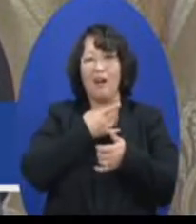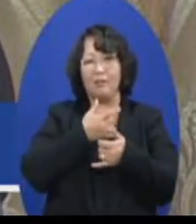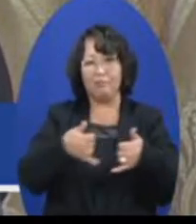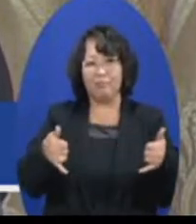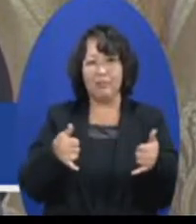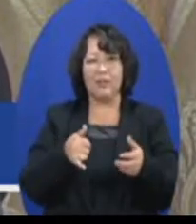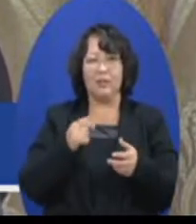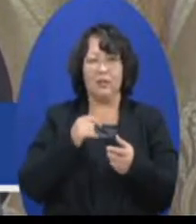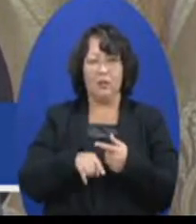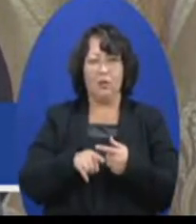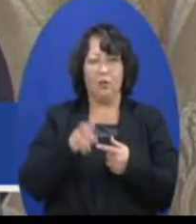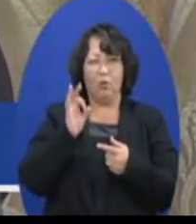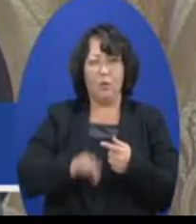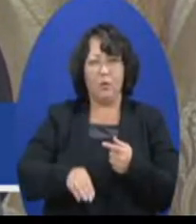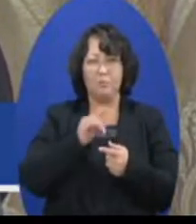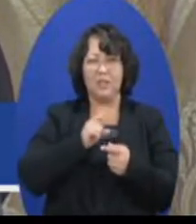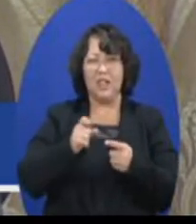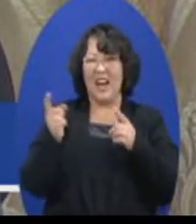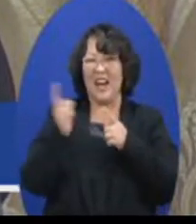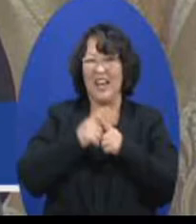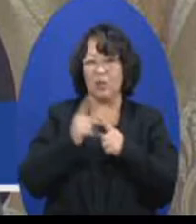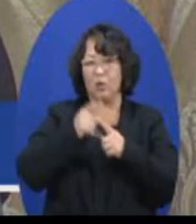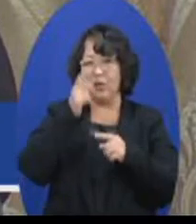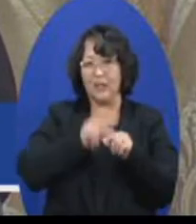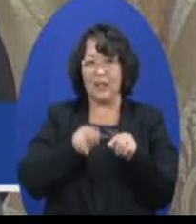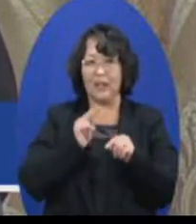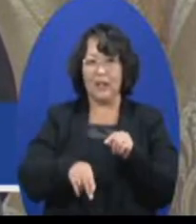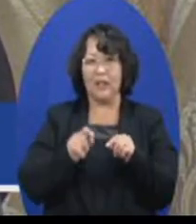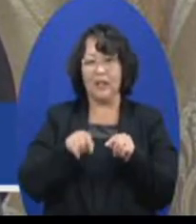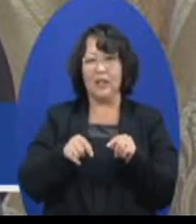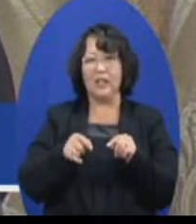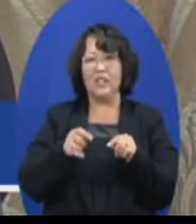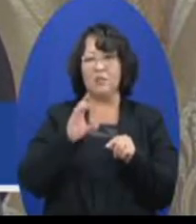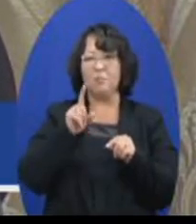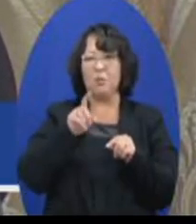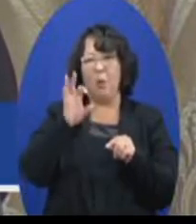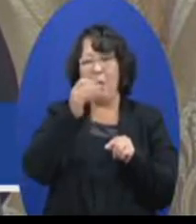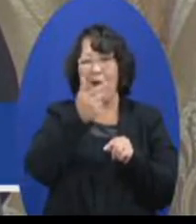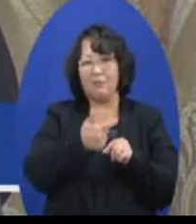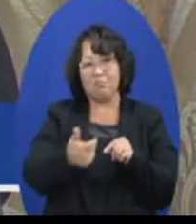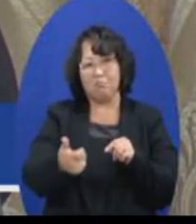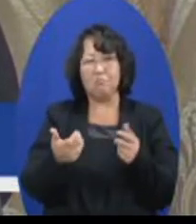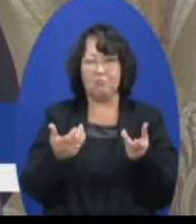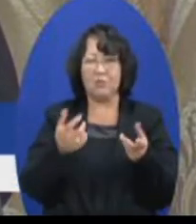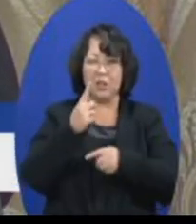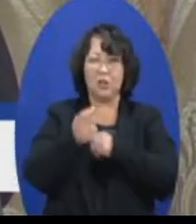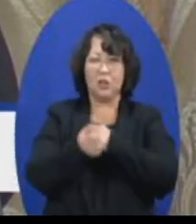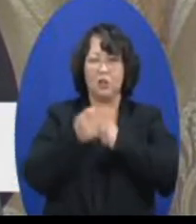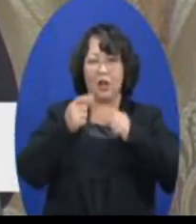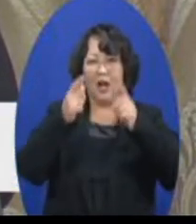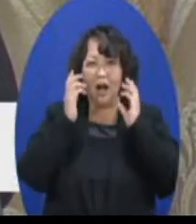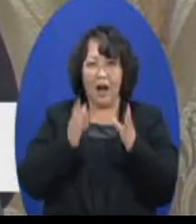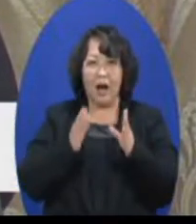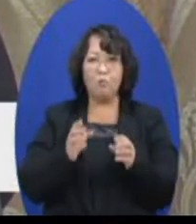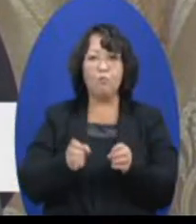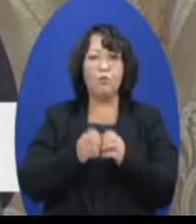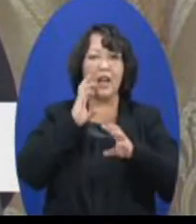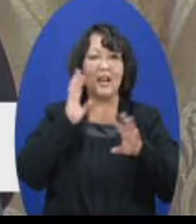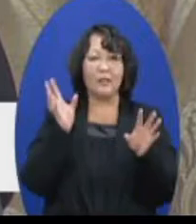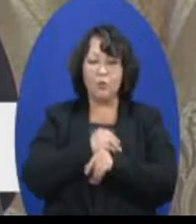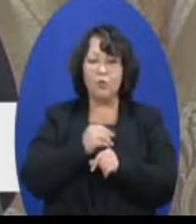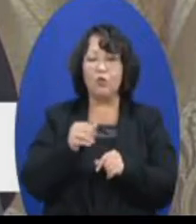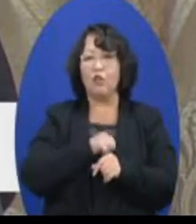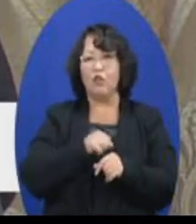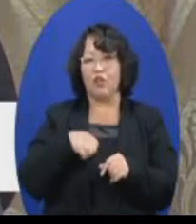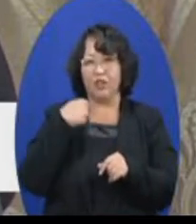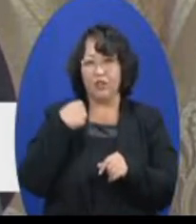тос хэмжээг хатуу хянах, тэрэн багасгах ийм асуудал дээр бол анхаарч тэр бүтээгдэхүүний